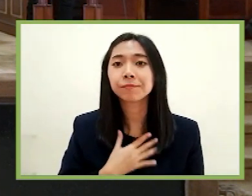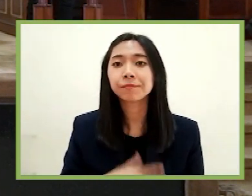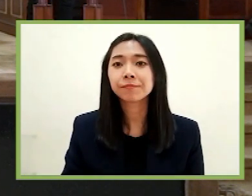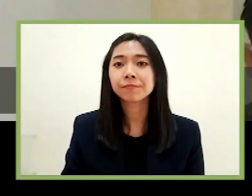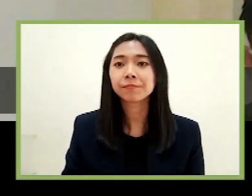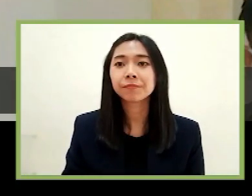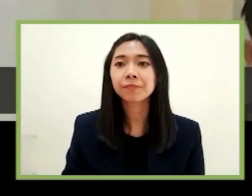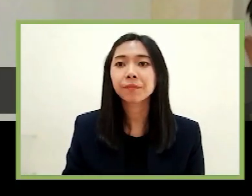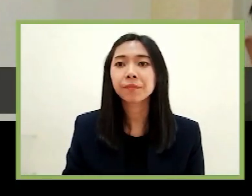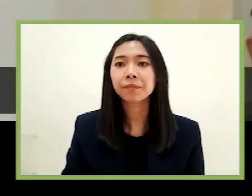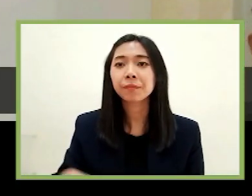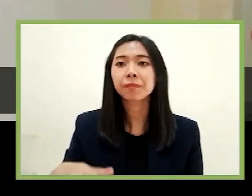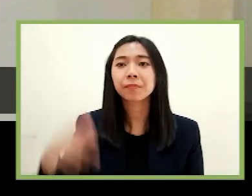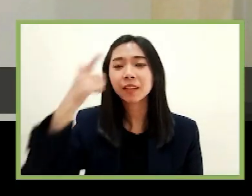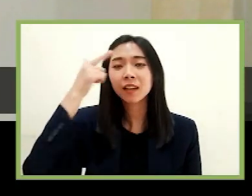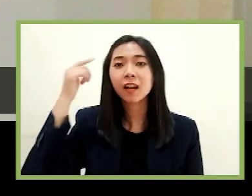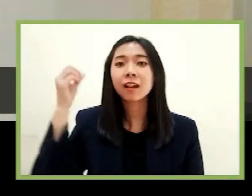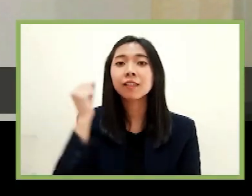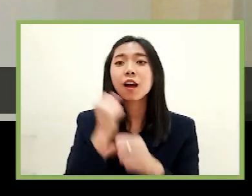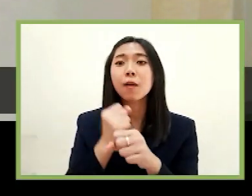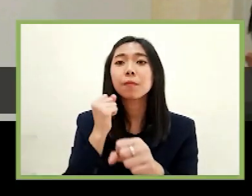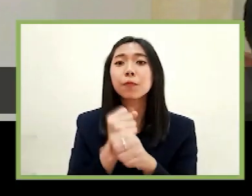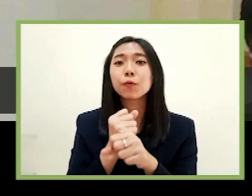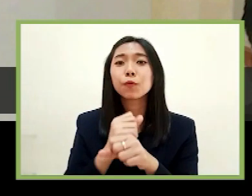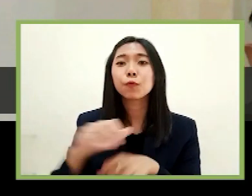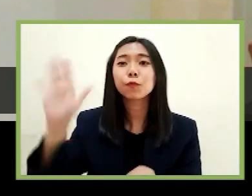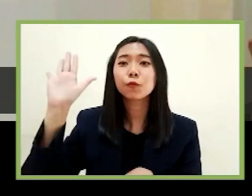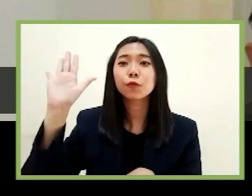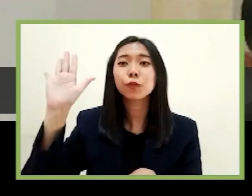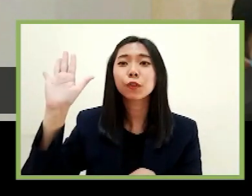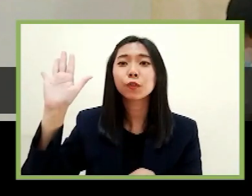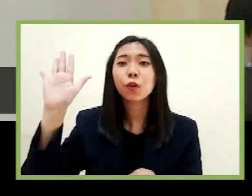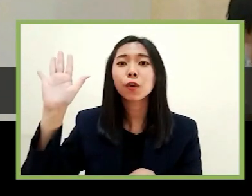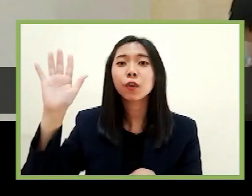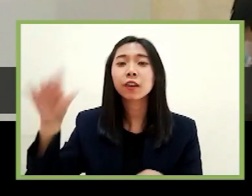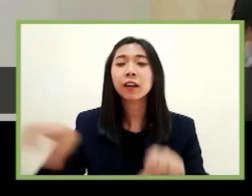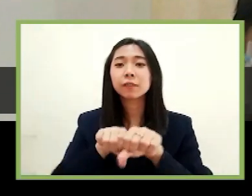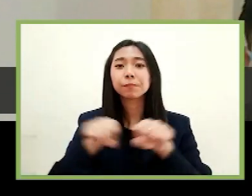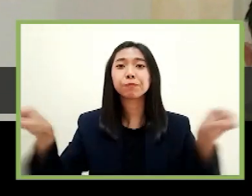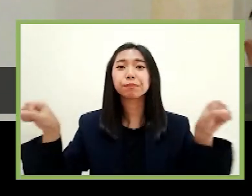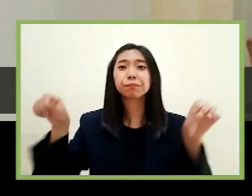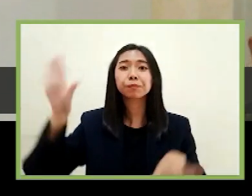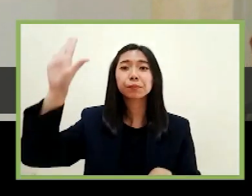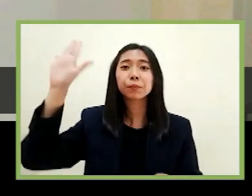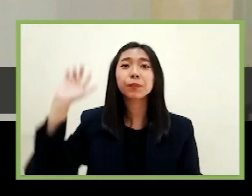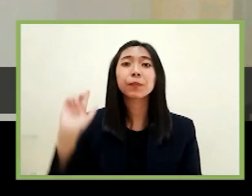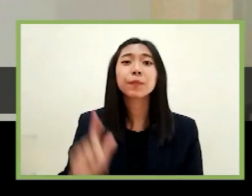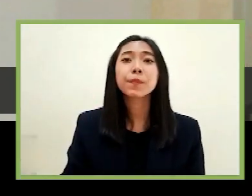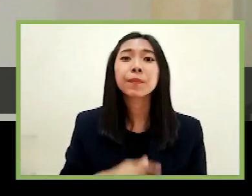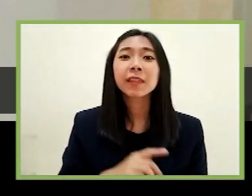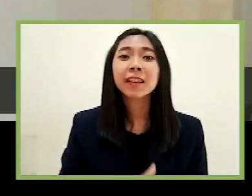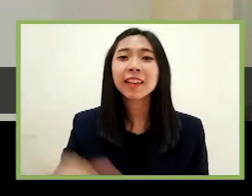takut sedih kau ada MU dan kau mulai